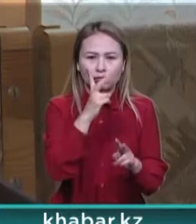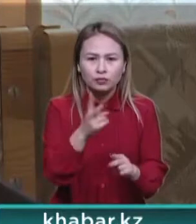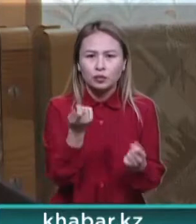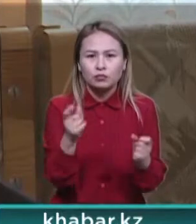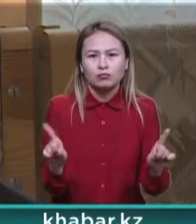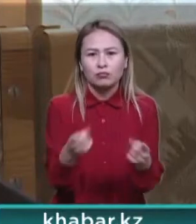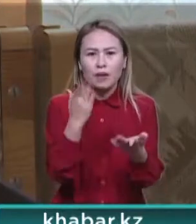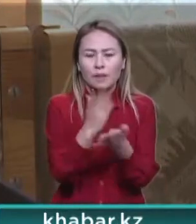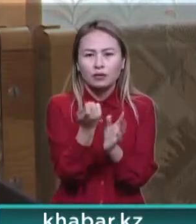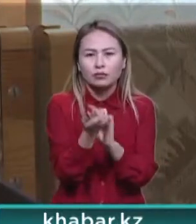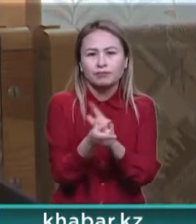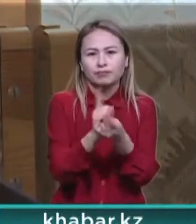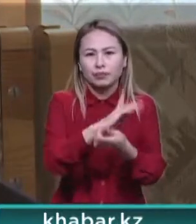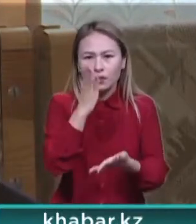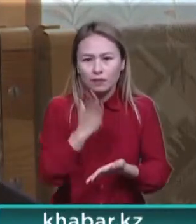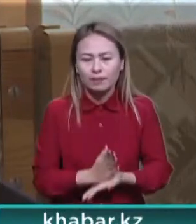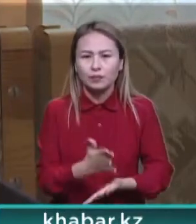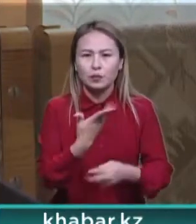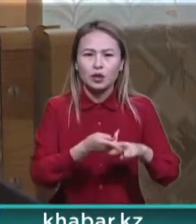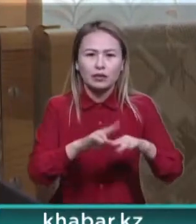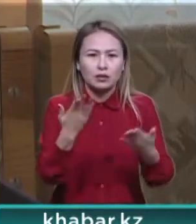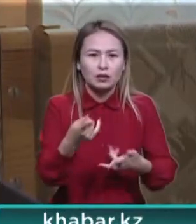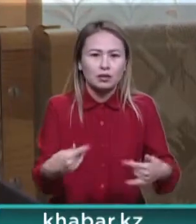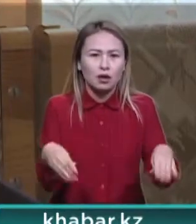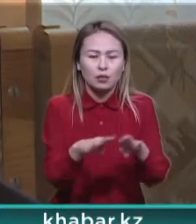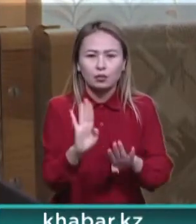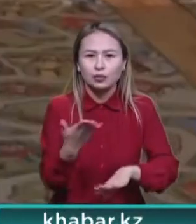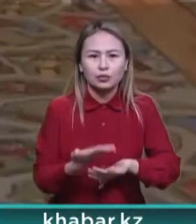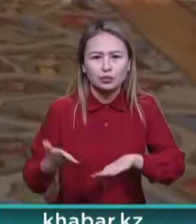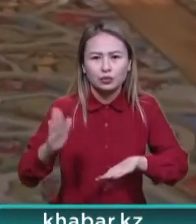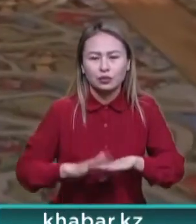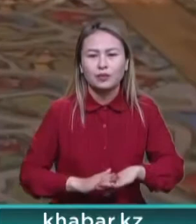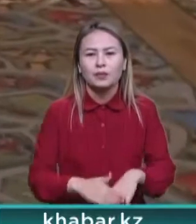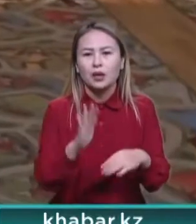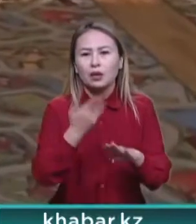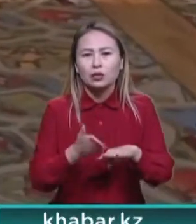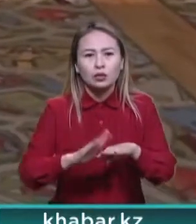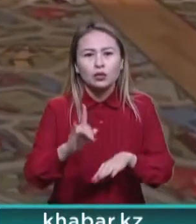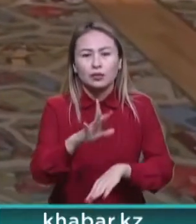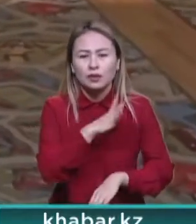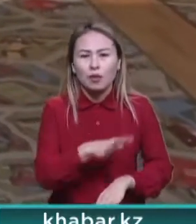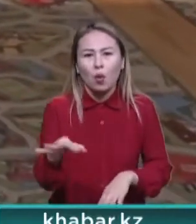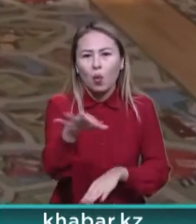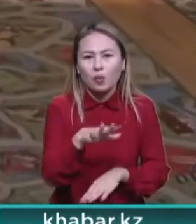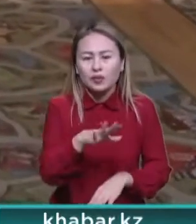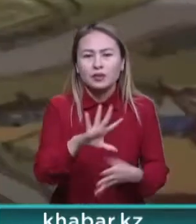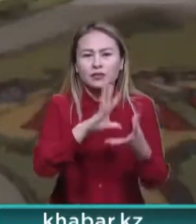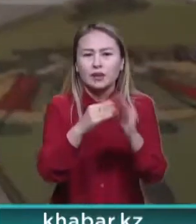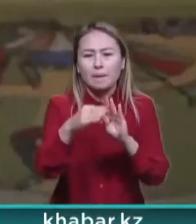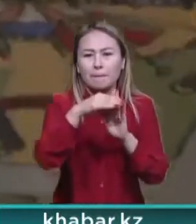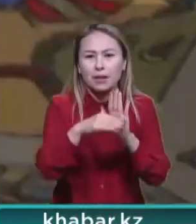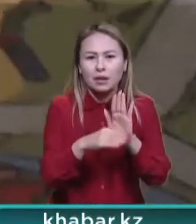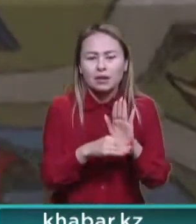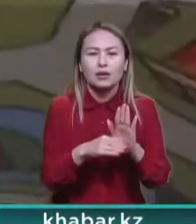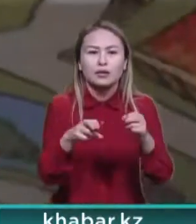байқадық. Түзелу алға жылжу бар. Енді бұл орталық жабылса, бізге өте қиын болады. Қиын болмас үшін облыстық әлеуметтік бағдарламалар